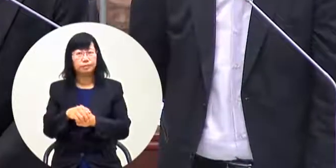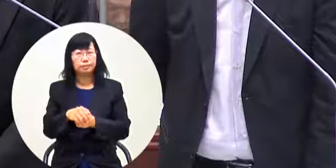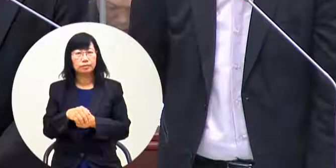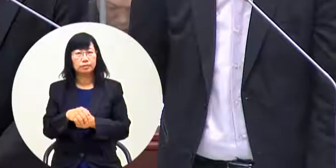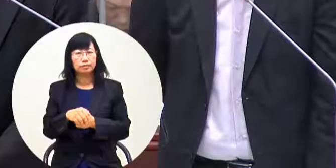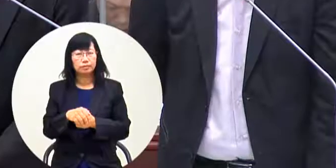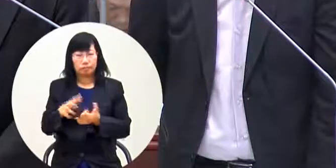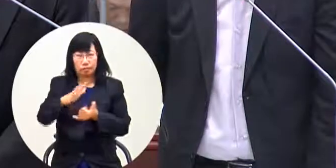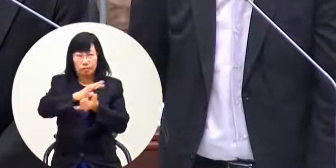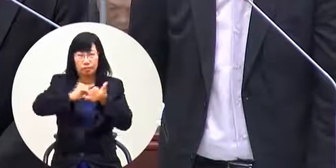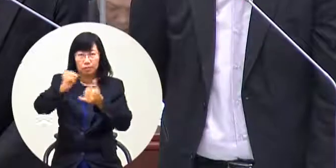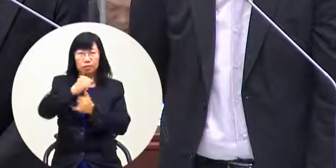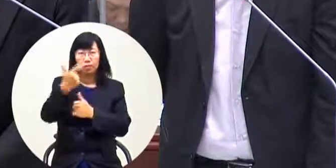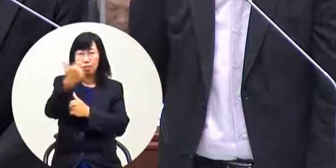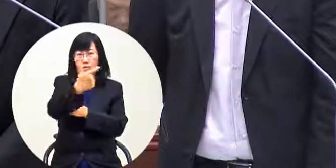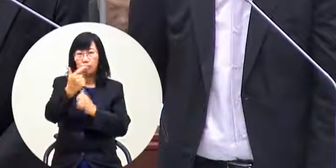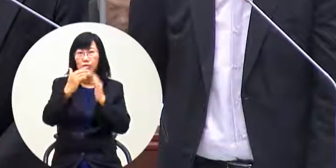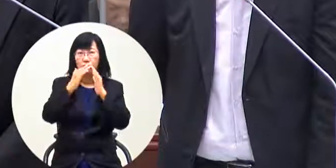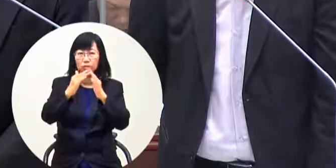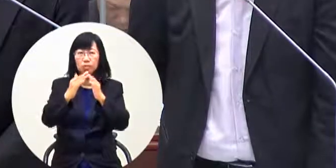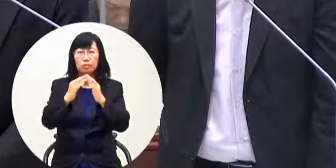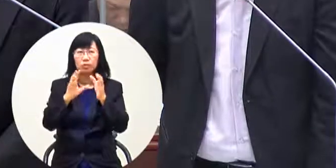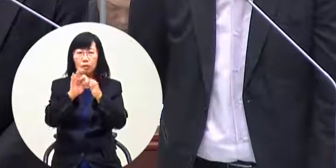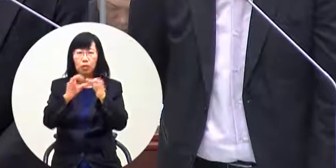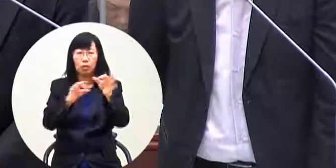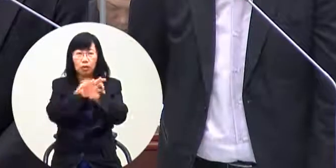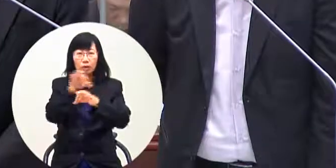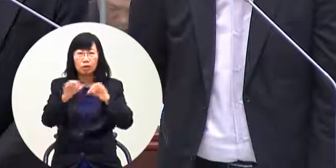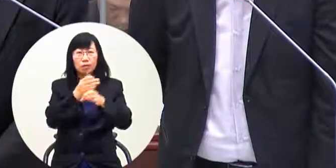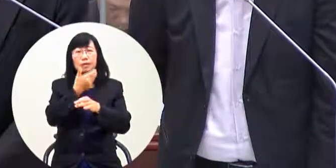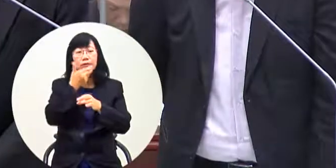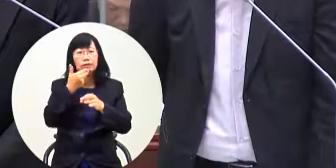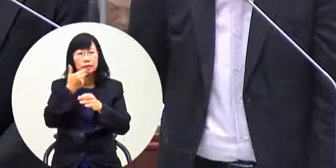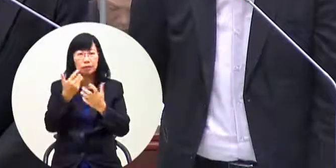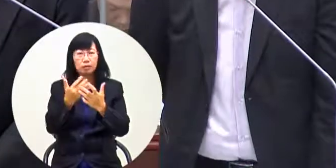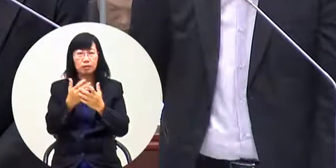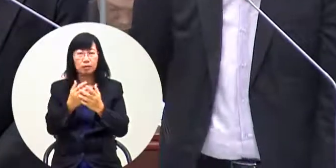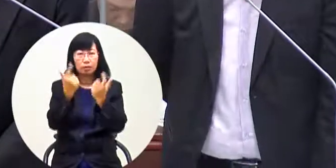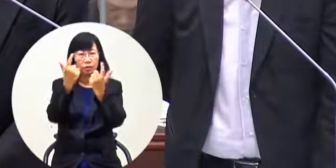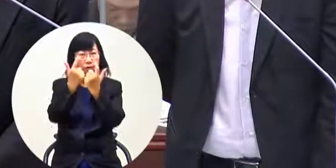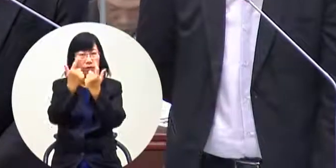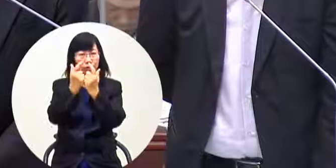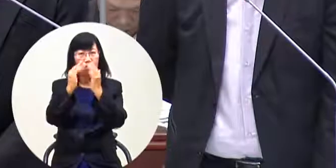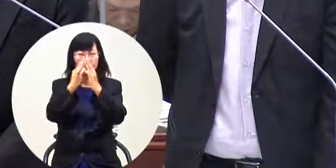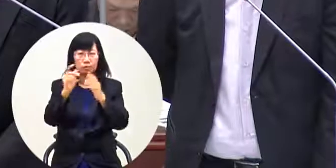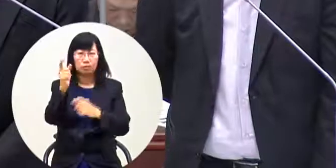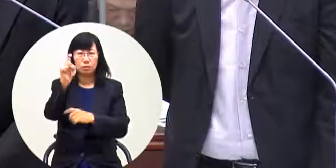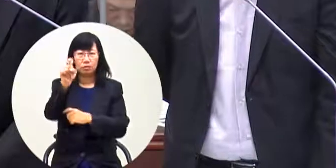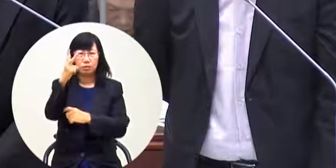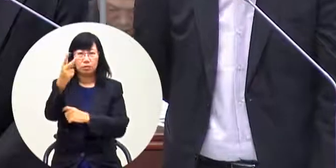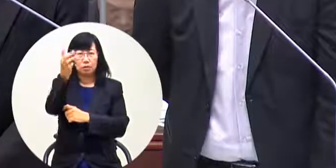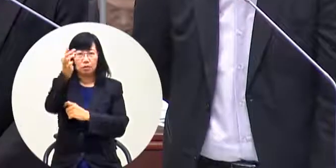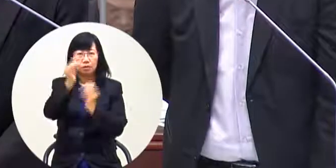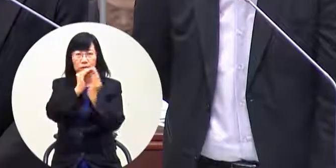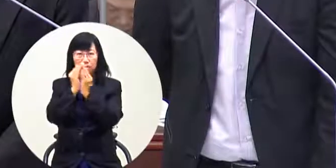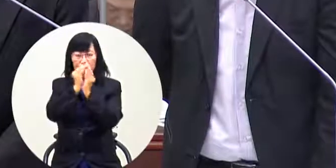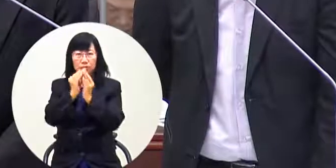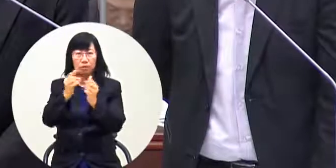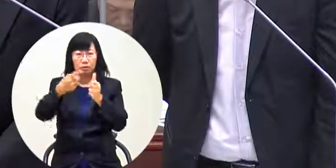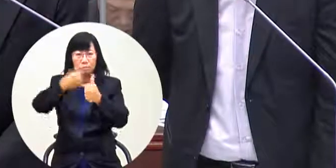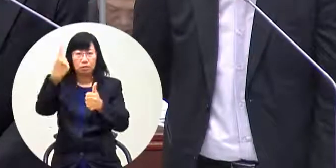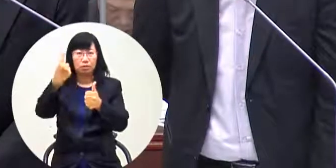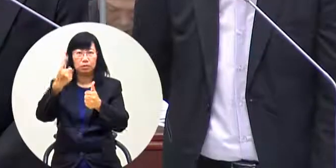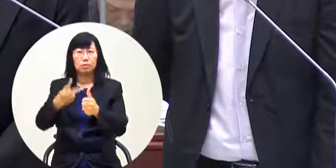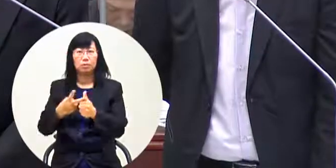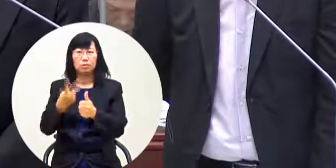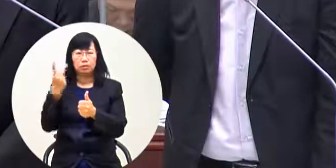盈利事业销售额，台北市一年是12兆，这是第一名。第二名呢，分别大概都是高雄市跟新